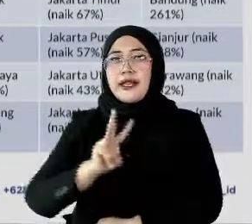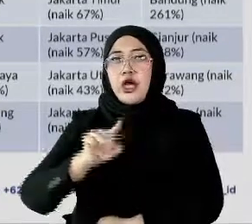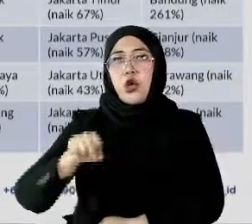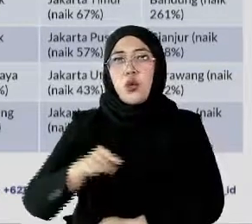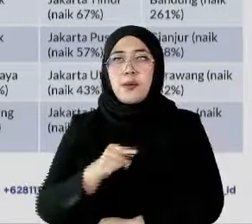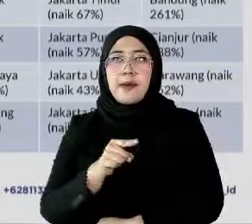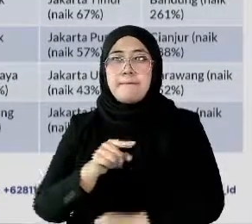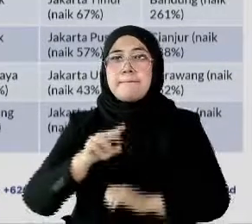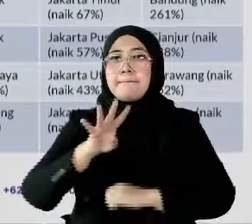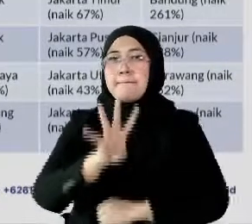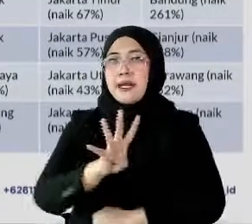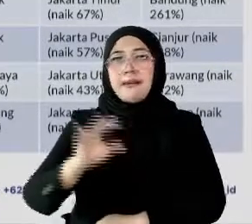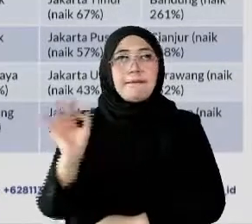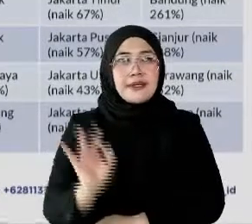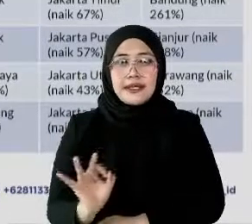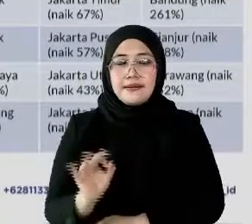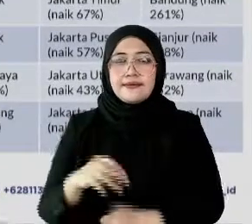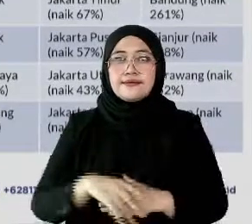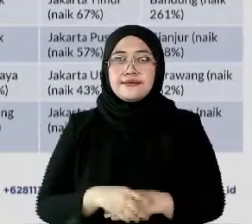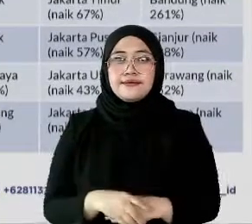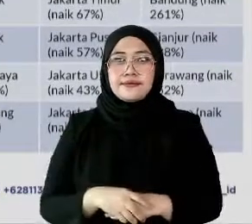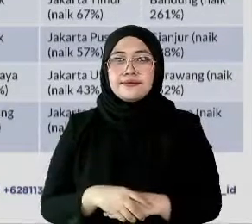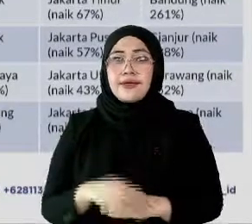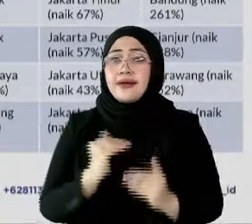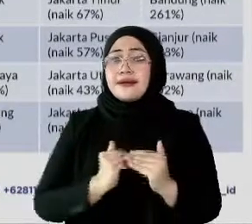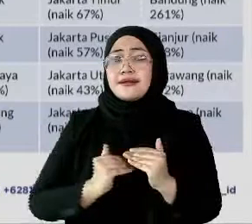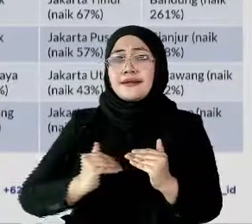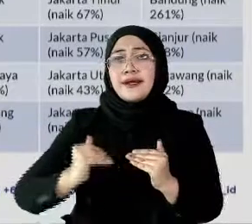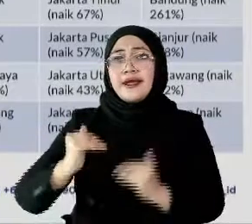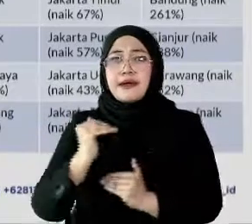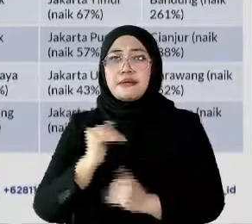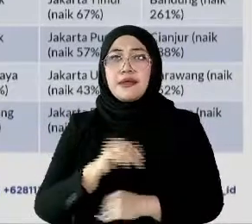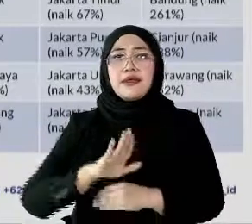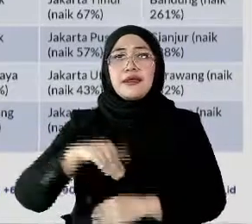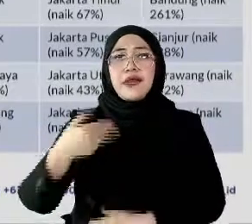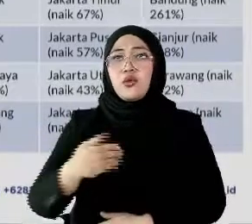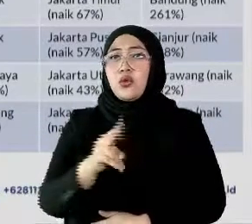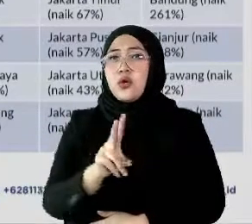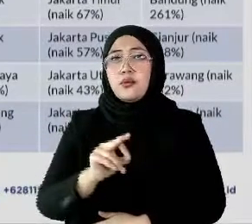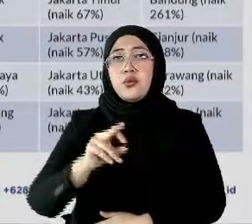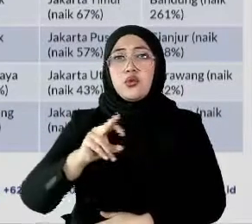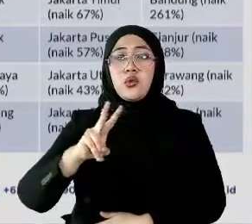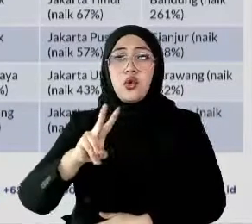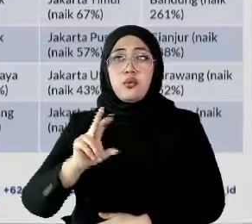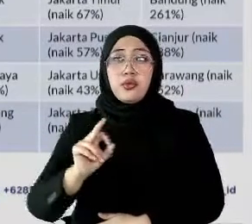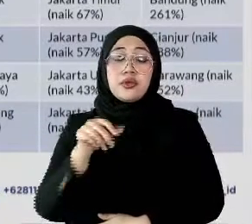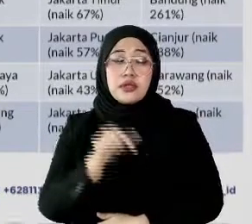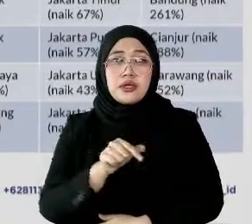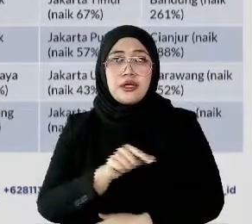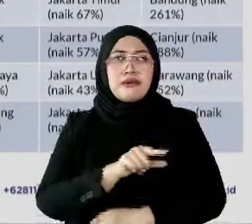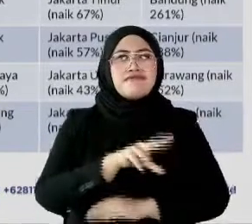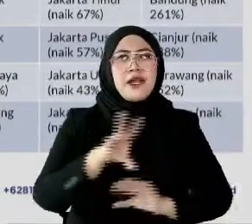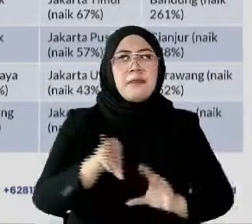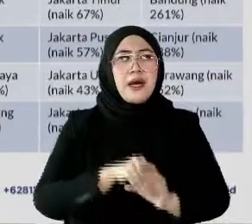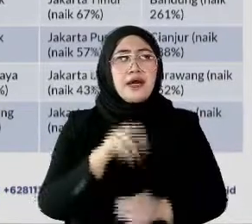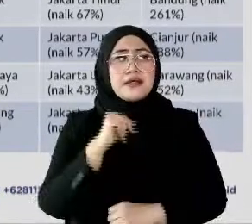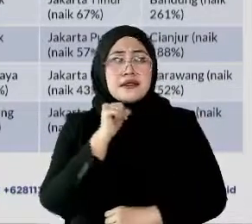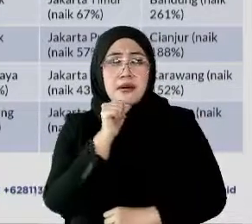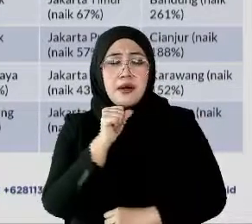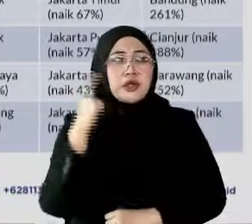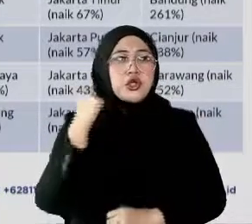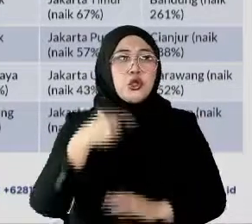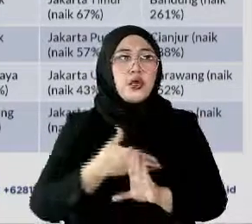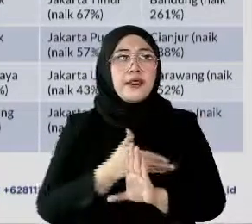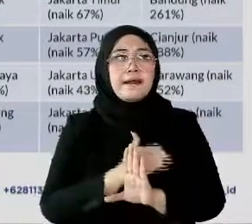53,4 persen Hai kenaikan pada tahun 2020 ini dikontribusikan oleh Jawa